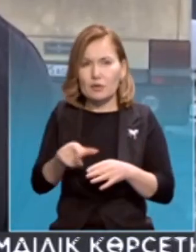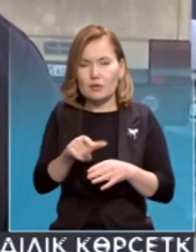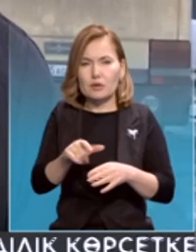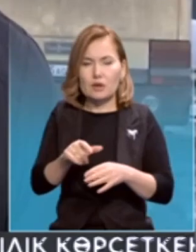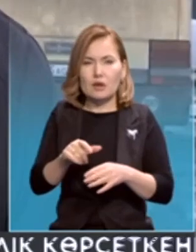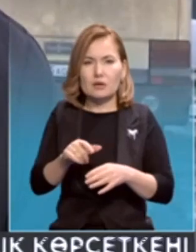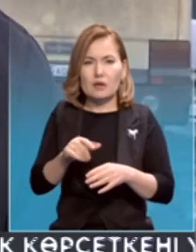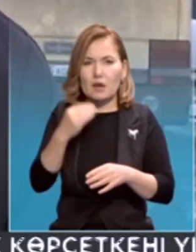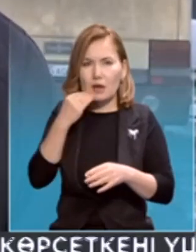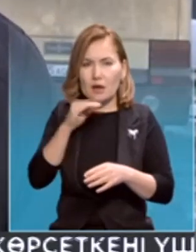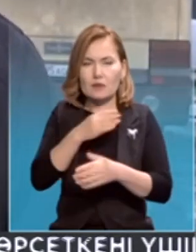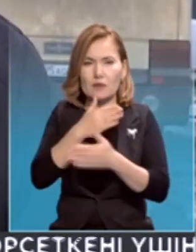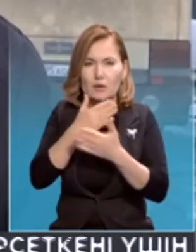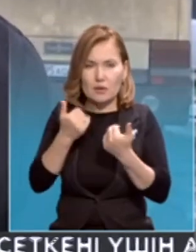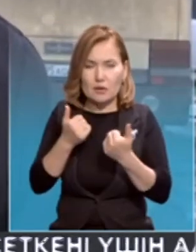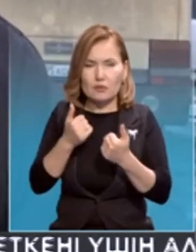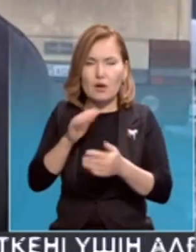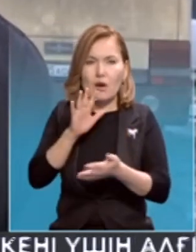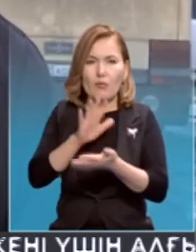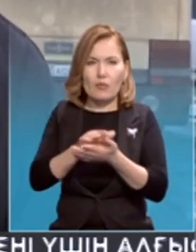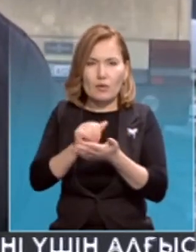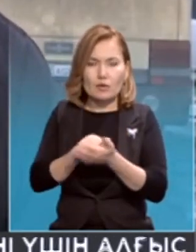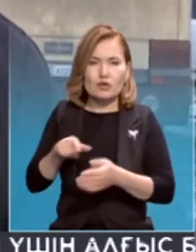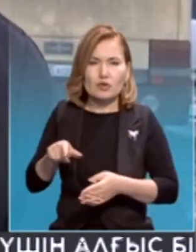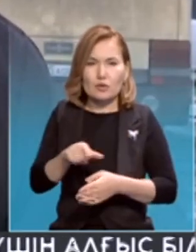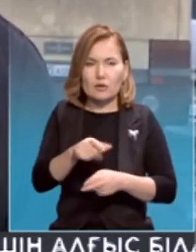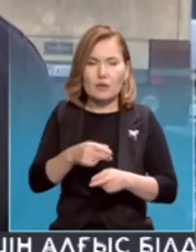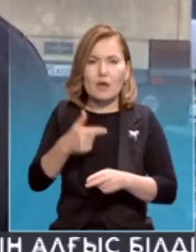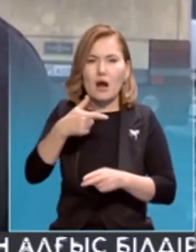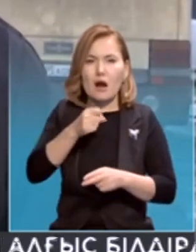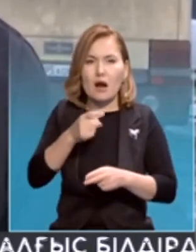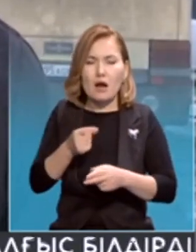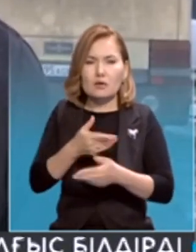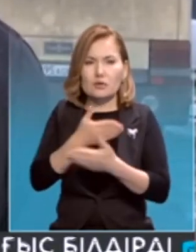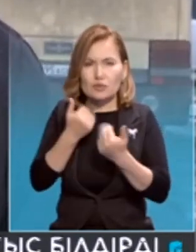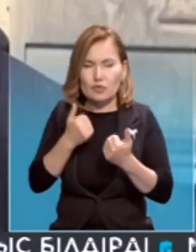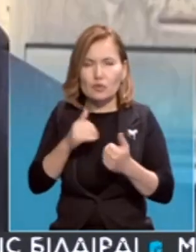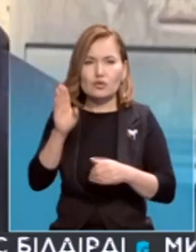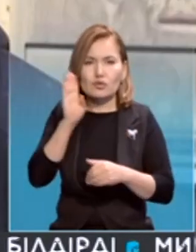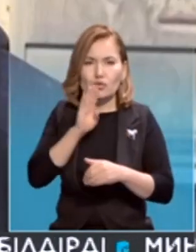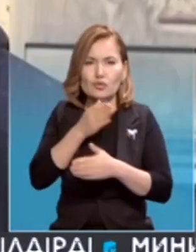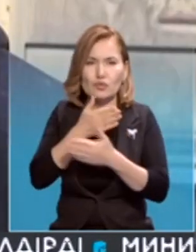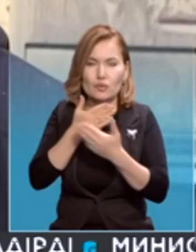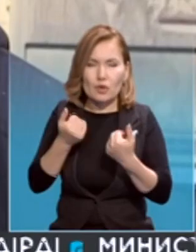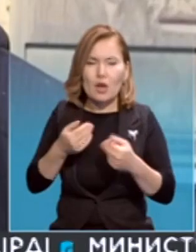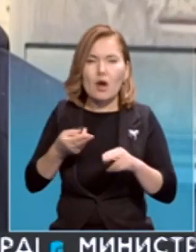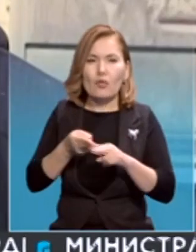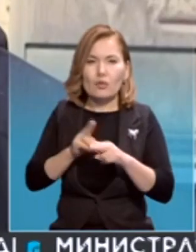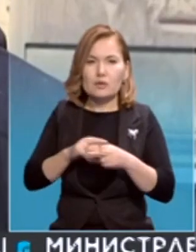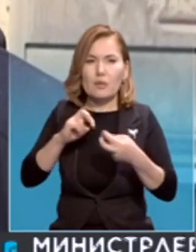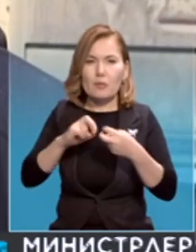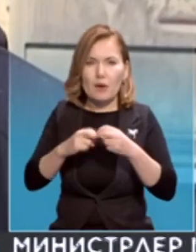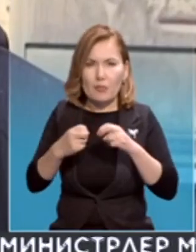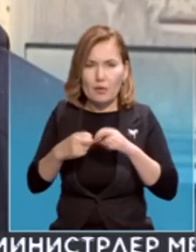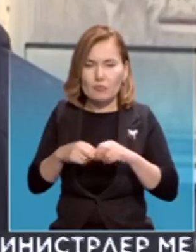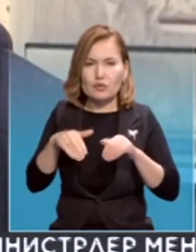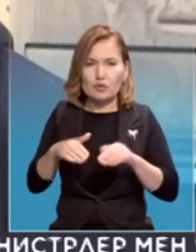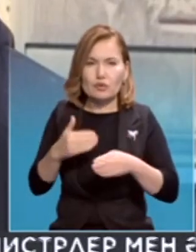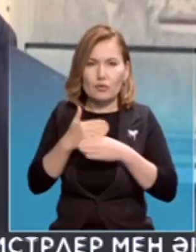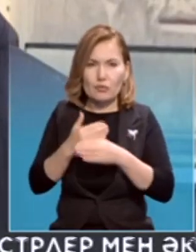емес. Қайсы ауылдарда да газ да жоқ, су да жоқ. Осыларға да жағдай